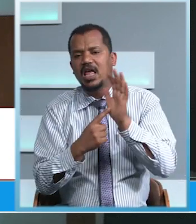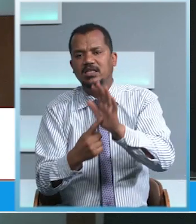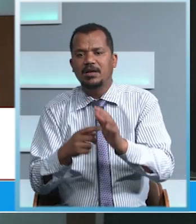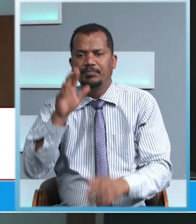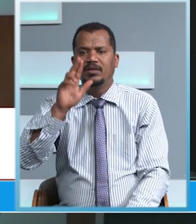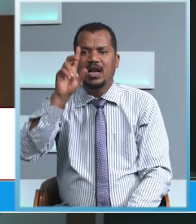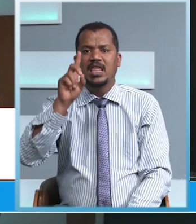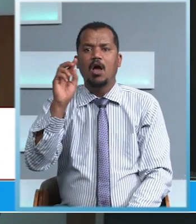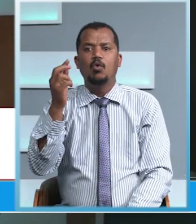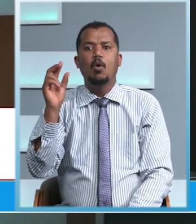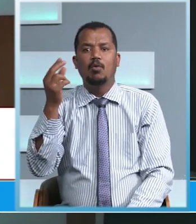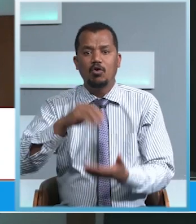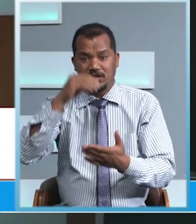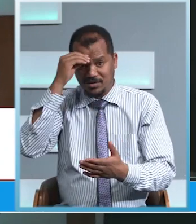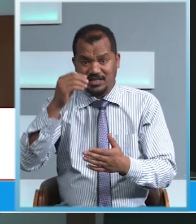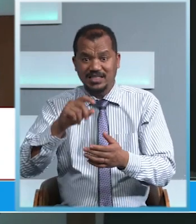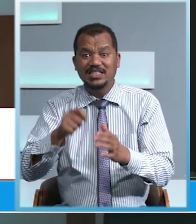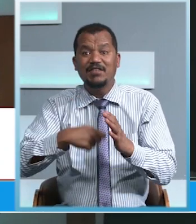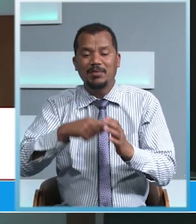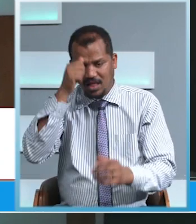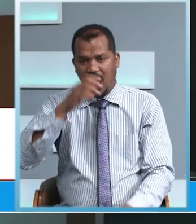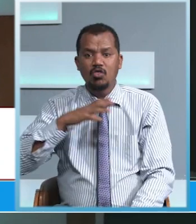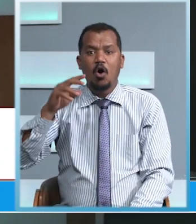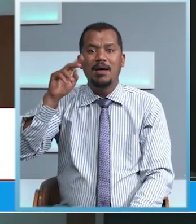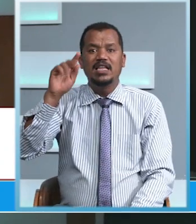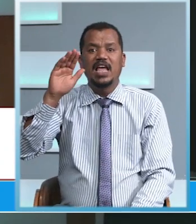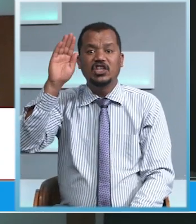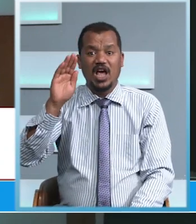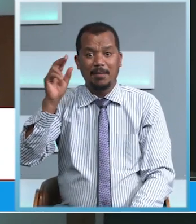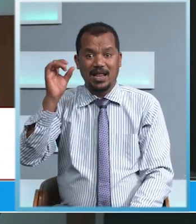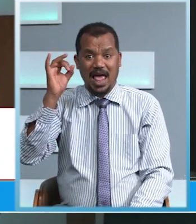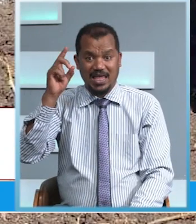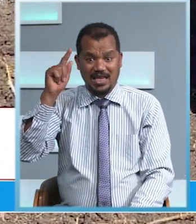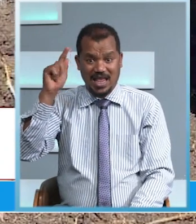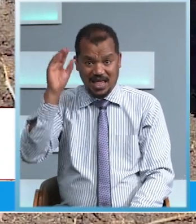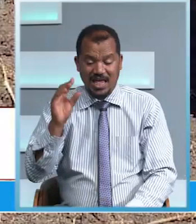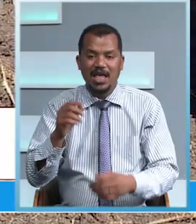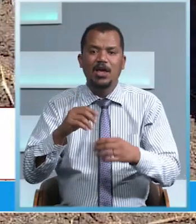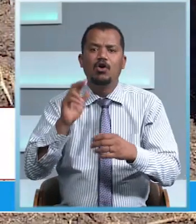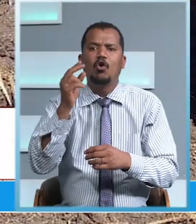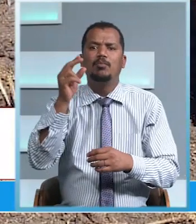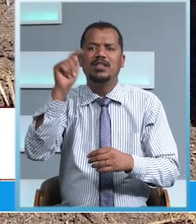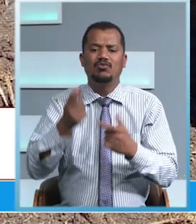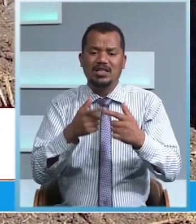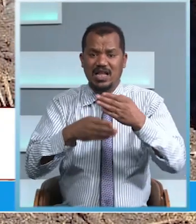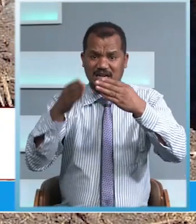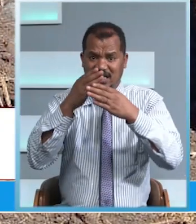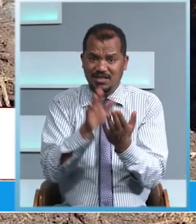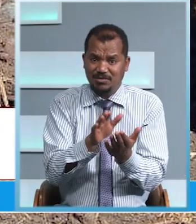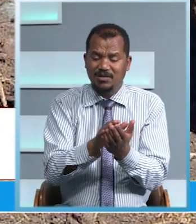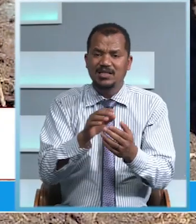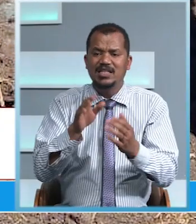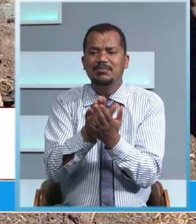መረጃ ያመለክታል። የራያ ቆቦ ወረዳ ትምህርት ጽፈት ቤት ኃላፊ አቶ መንገሻ በላይ ነጋ እንደገለጹት በሮቢት ሁለተኛ ደረጃ ትምህርት